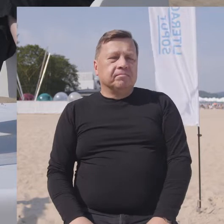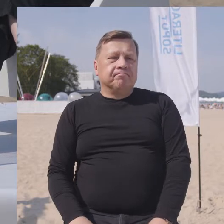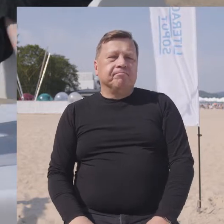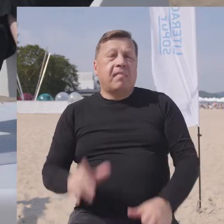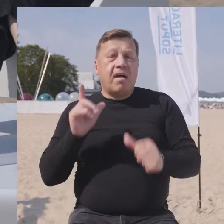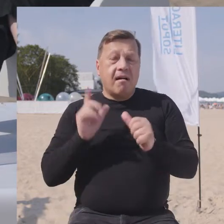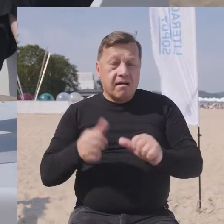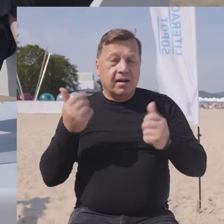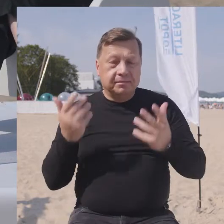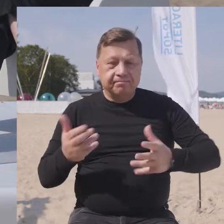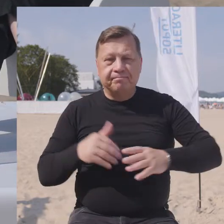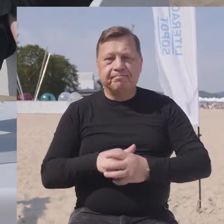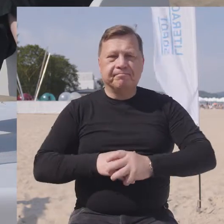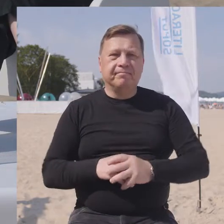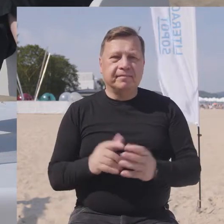w trakcie